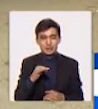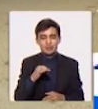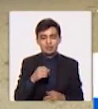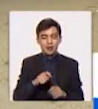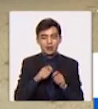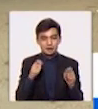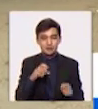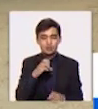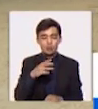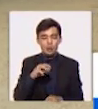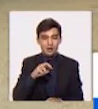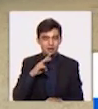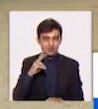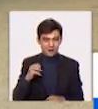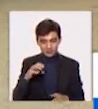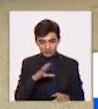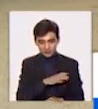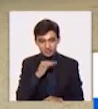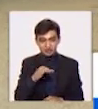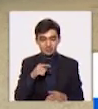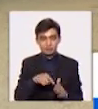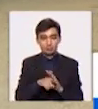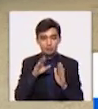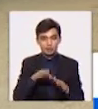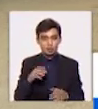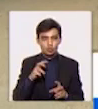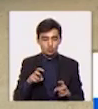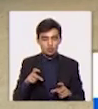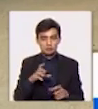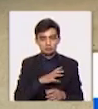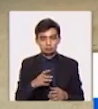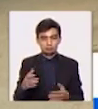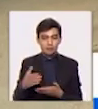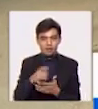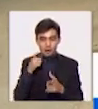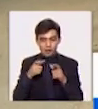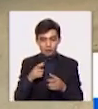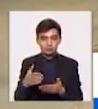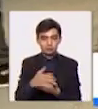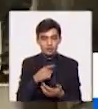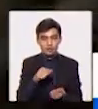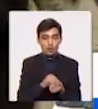ашып, ашылған орынды посадка жасап жатыр. Ешқандай қолдарына документ